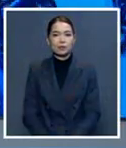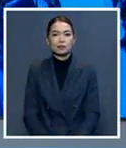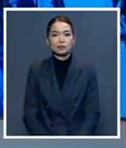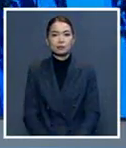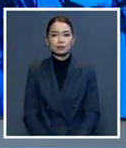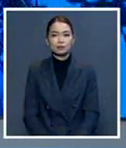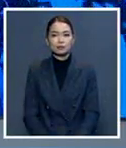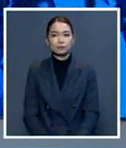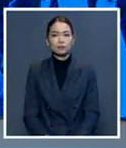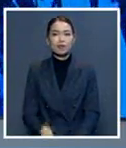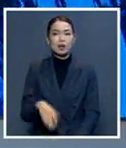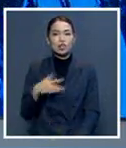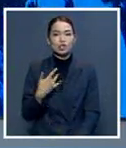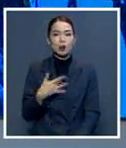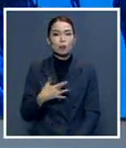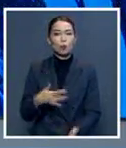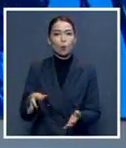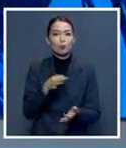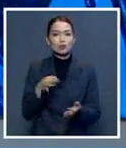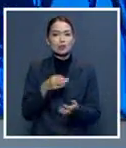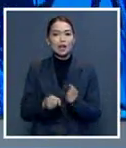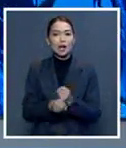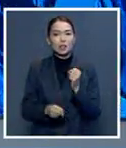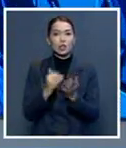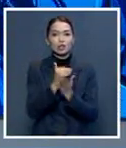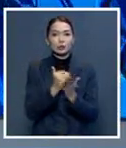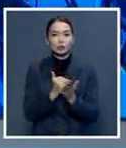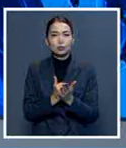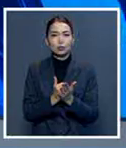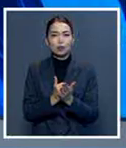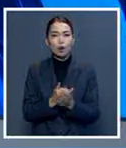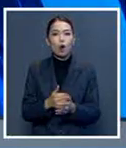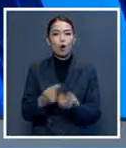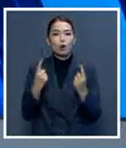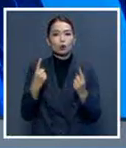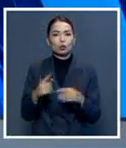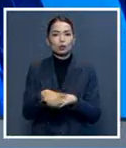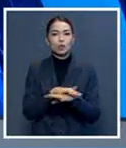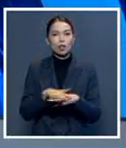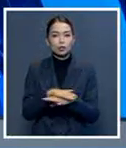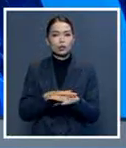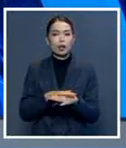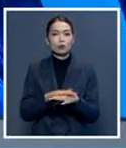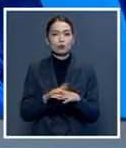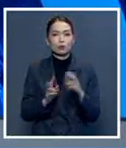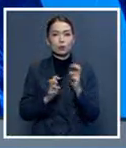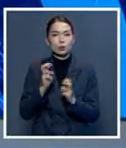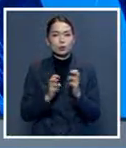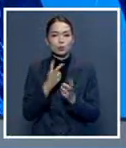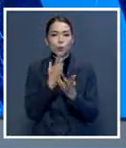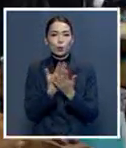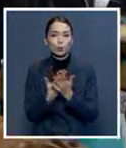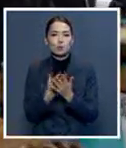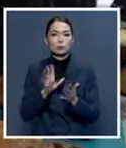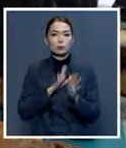Өзімізге жаңалықтар. Жамбыл облысындағы қатаң режимдегі түзеу мекемесінде Ұлы дала үміт атты өндірістік тауарлар көрмесі өтті. Қайырымдық